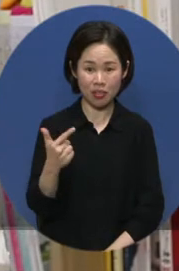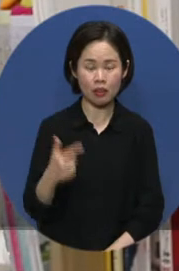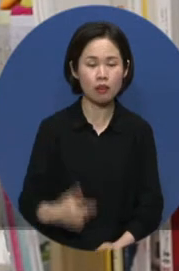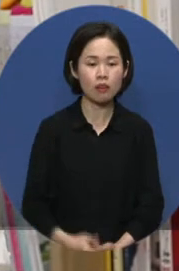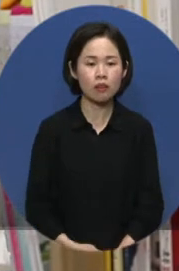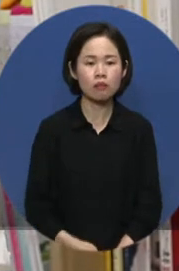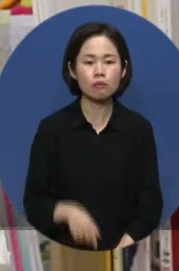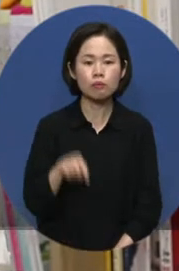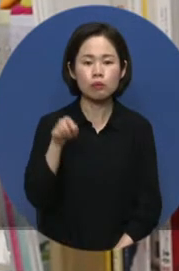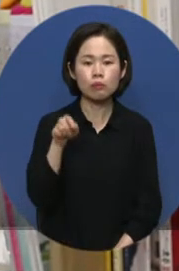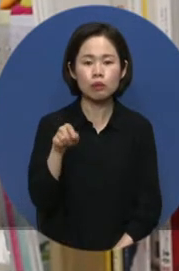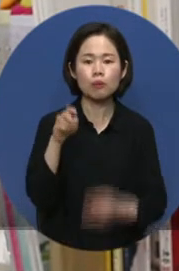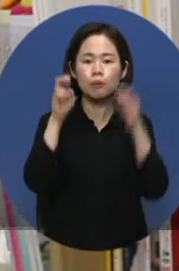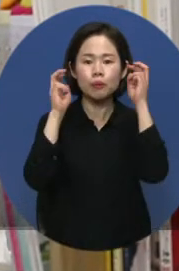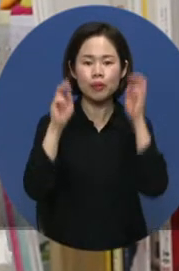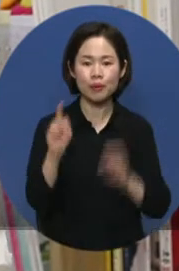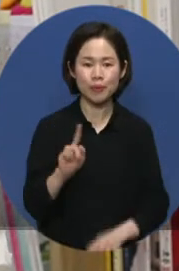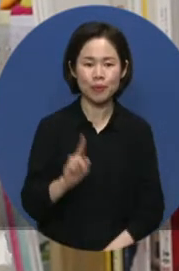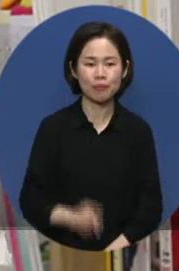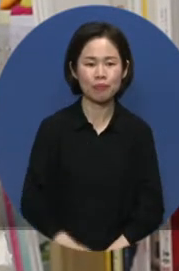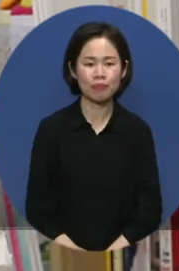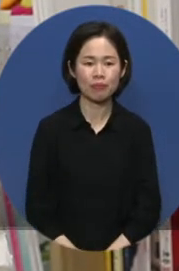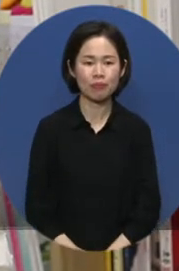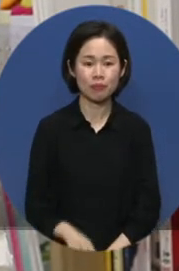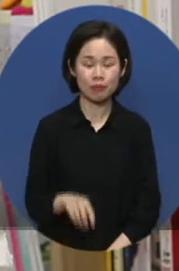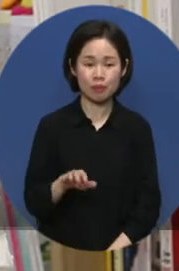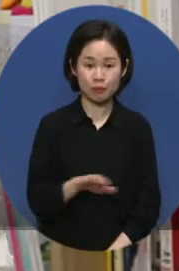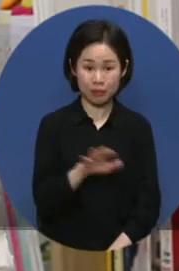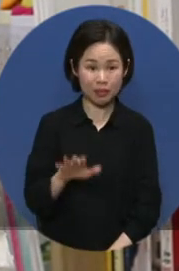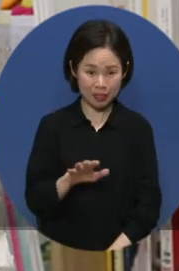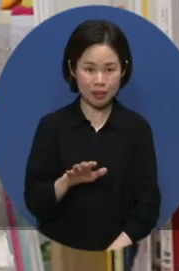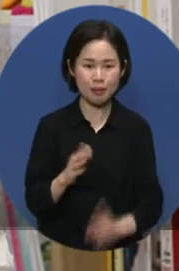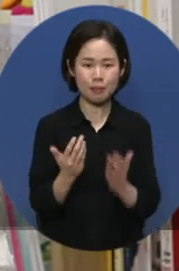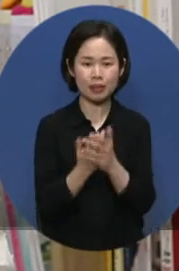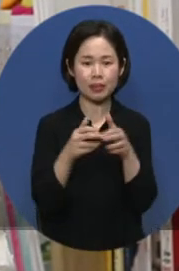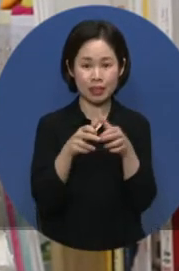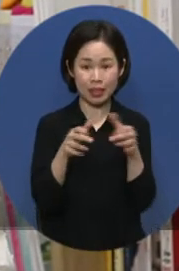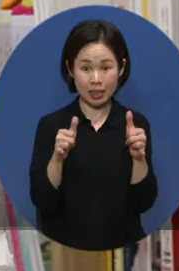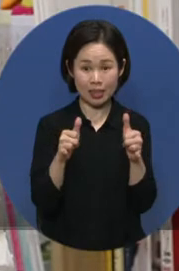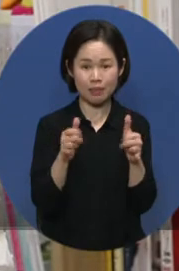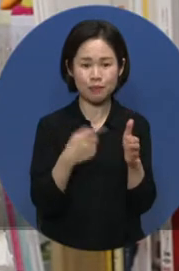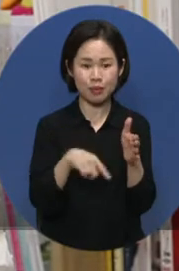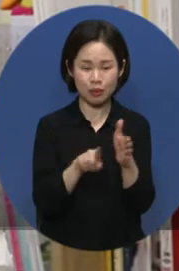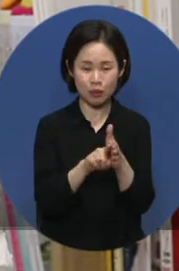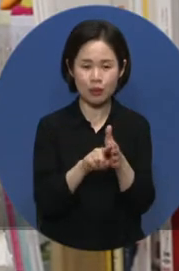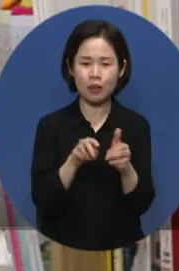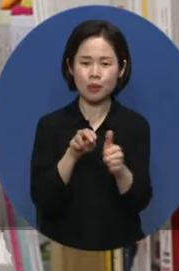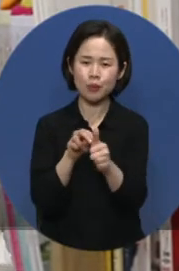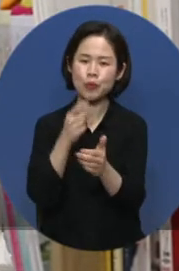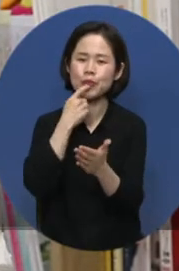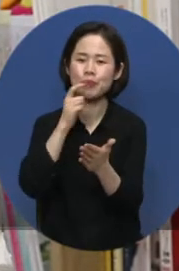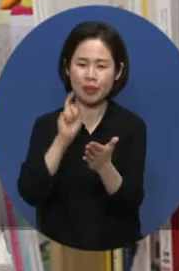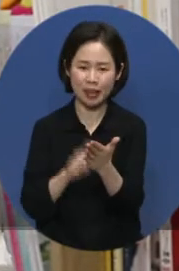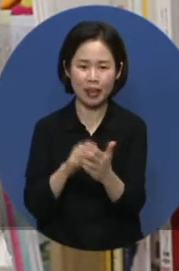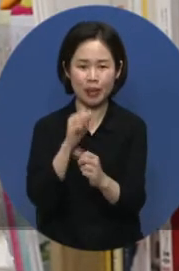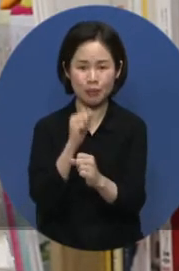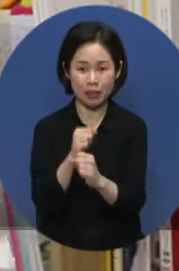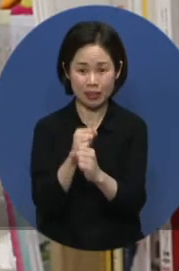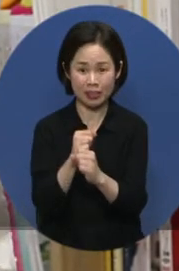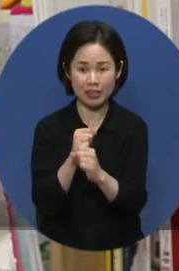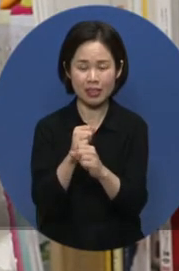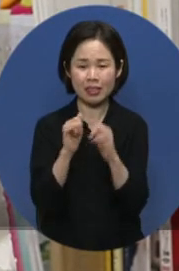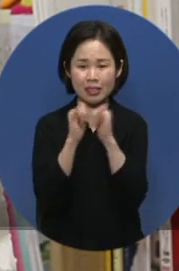소소한 소통은 네. 어떤 회사인가요? 소소한 소통은 발달장애인들 위해 쉬운 정보를 만드는 예비 사회적